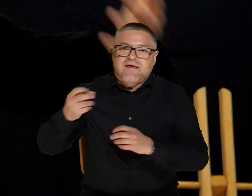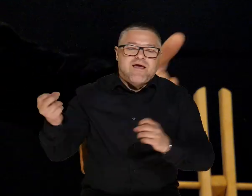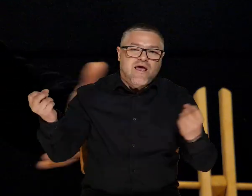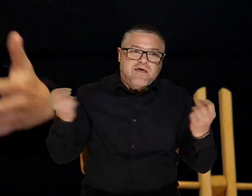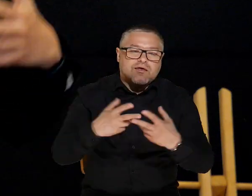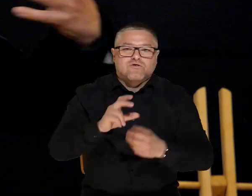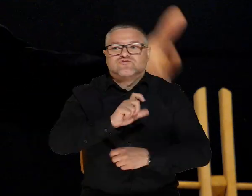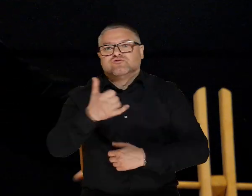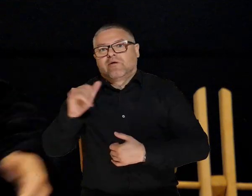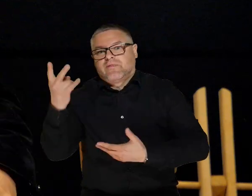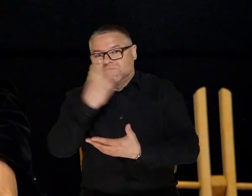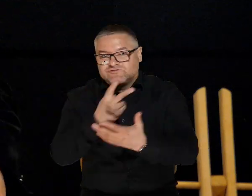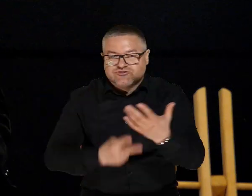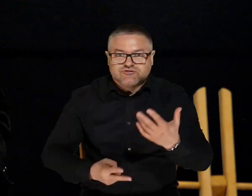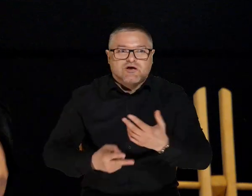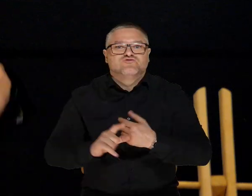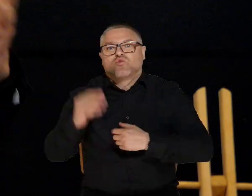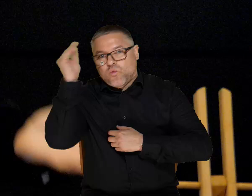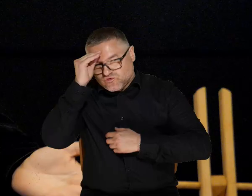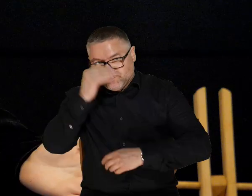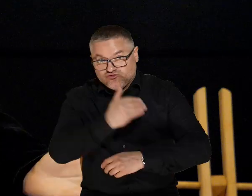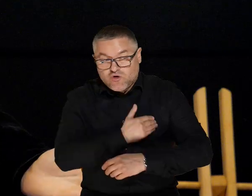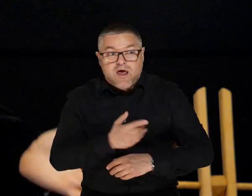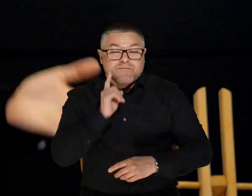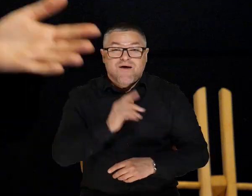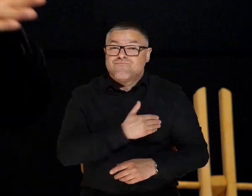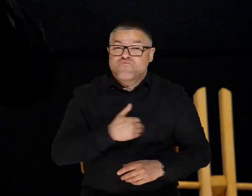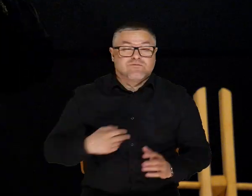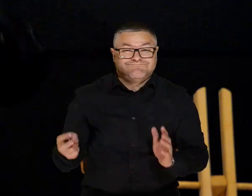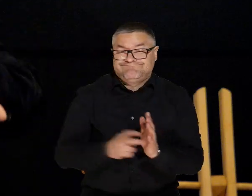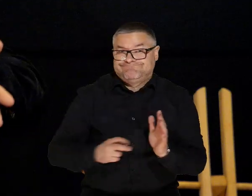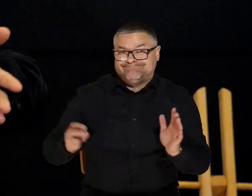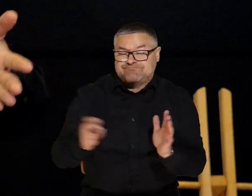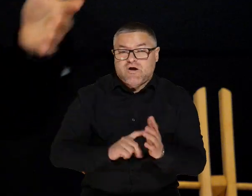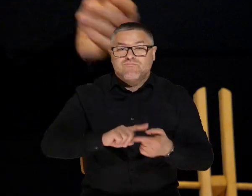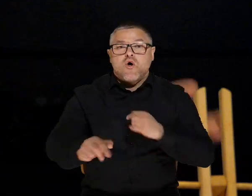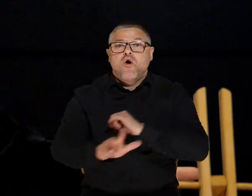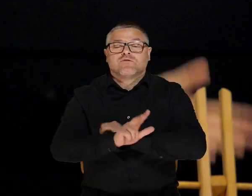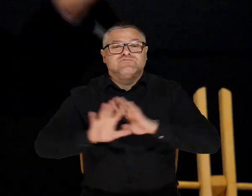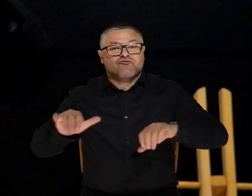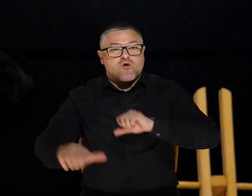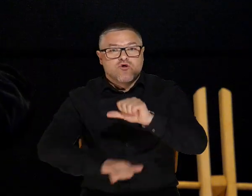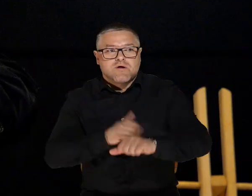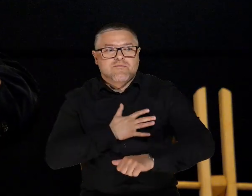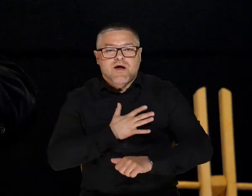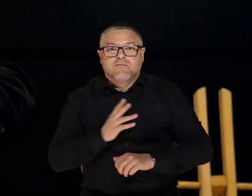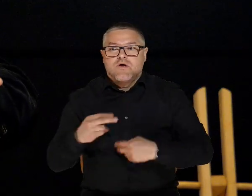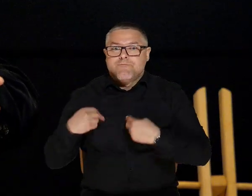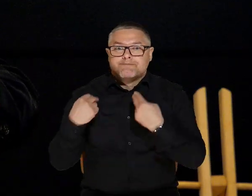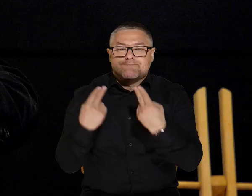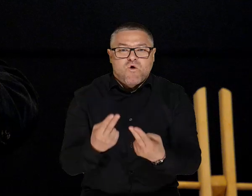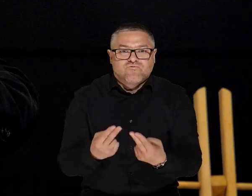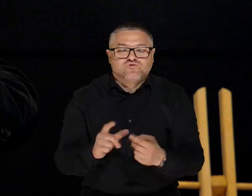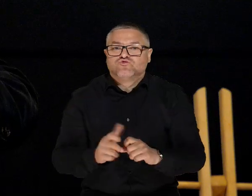inni czytają, o czym inni uczą się w szkołach. Tego w Polsce brakowało. Po 89 roku mamy taki nadmiarowy powrót tego,